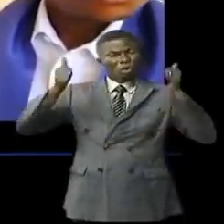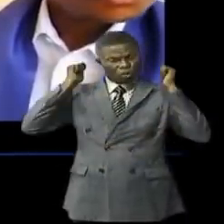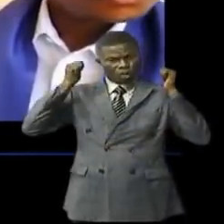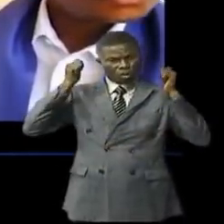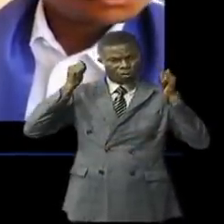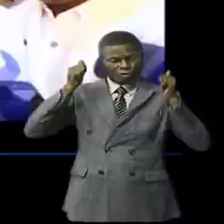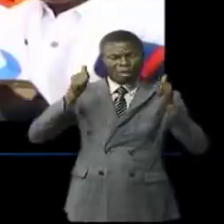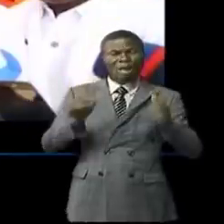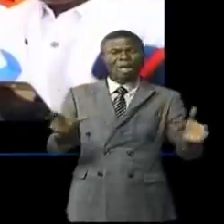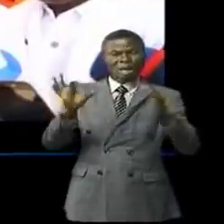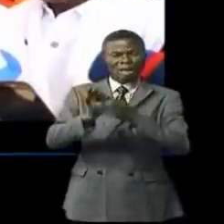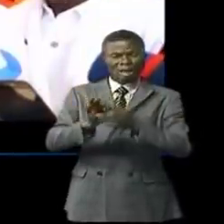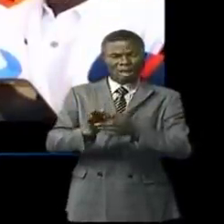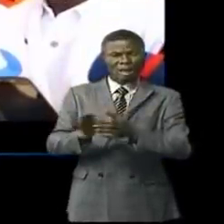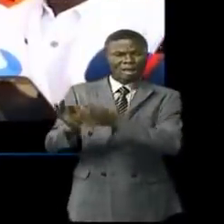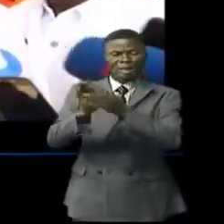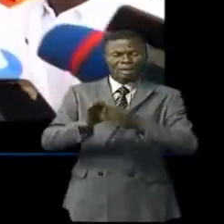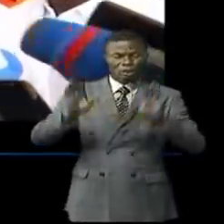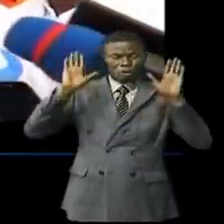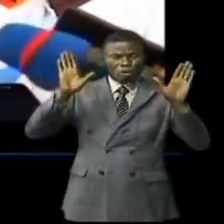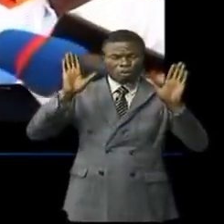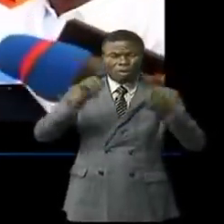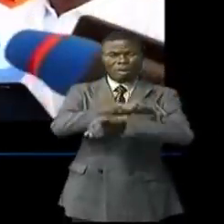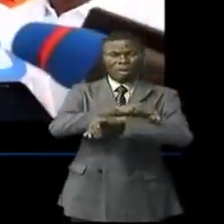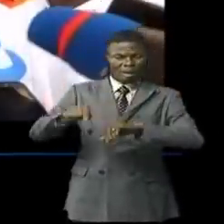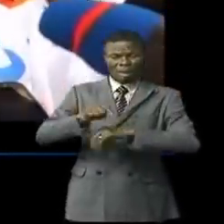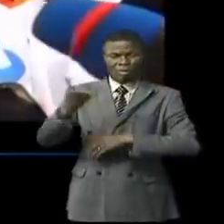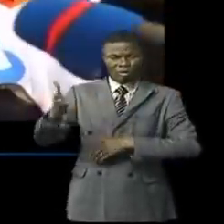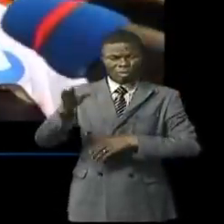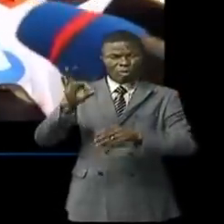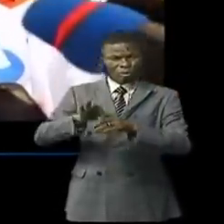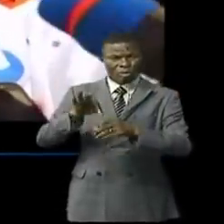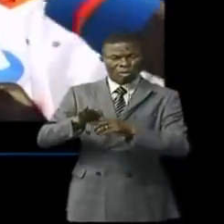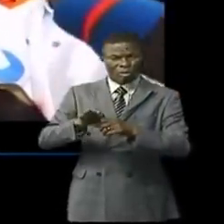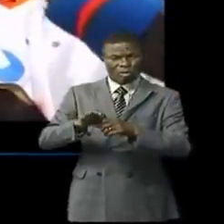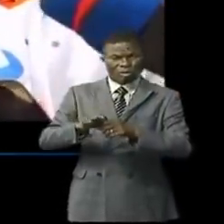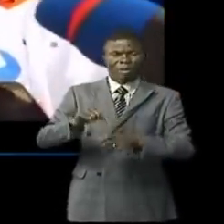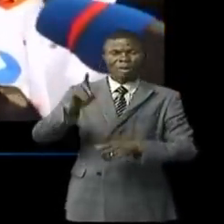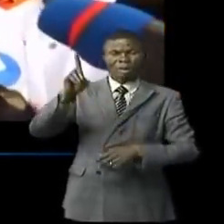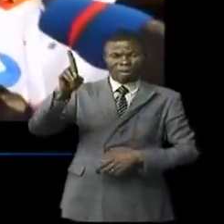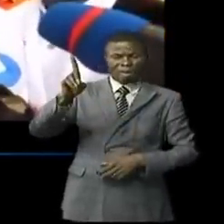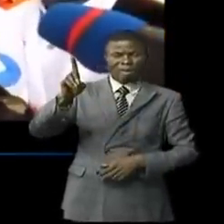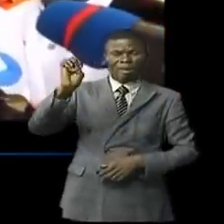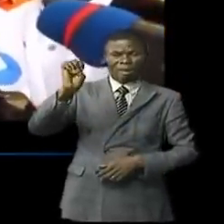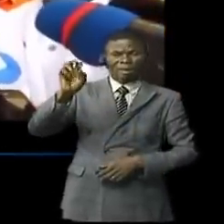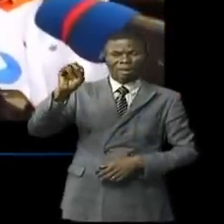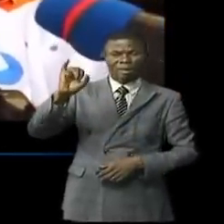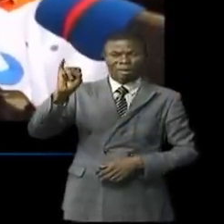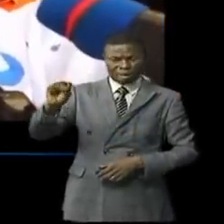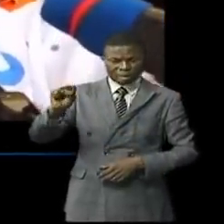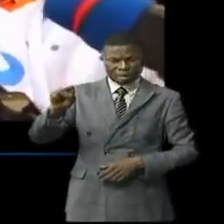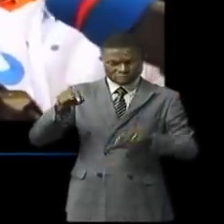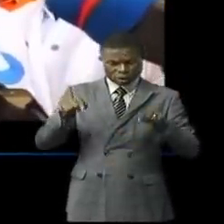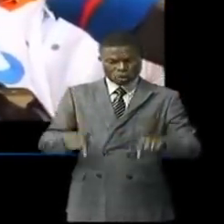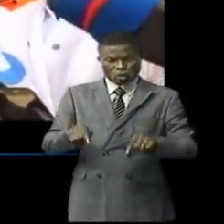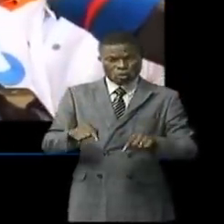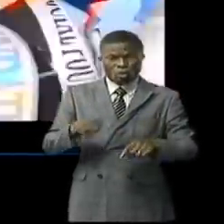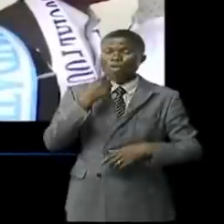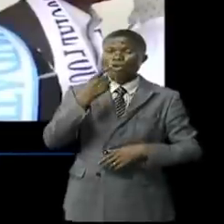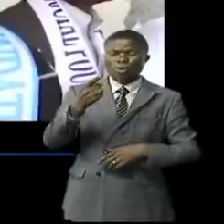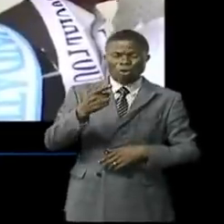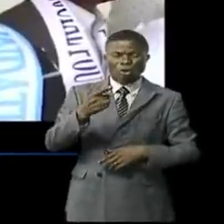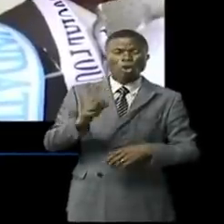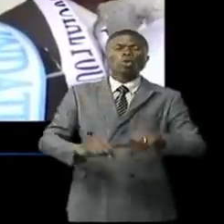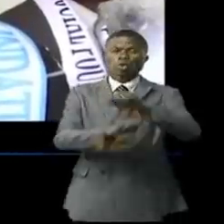l'Union sacrée l'investiture du bureau de la CENI, piloté par Denis Kadima. Mais aujourd'hui, il semble leur jeter des